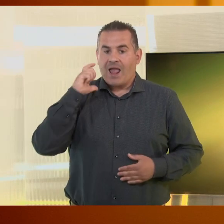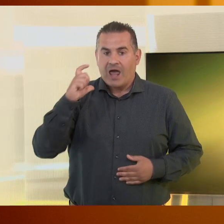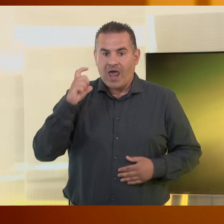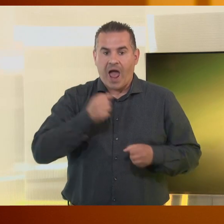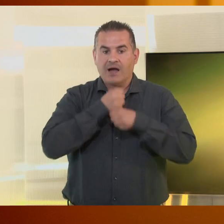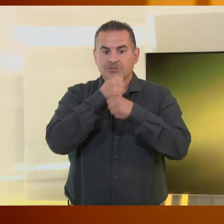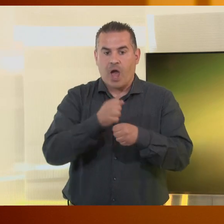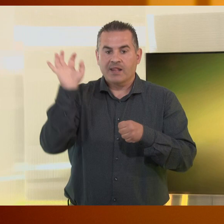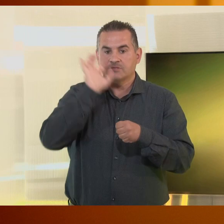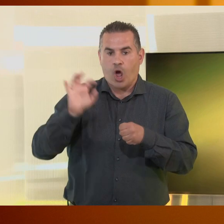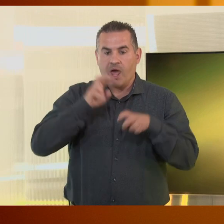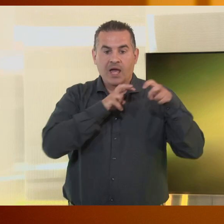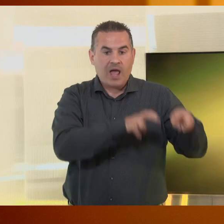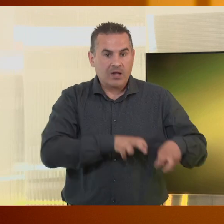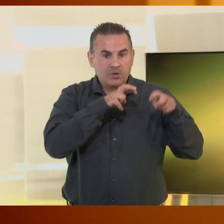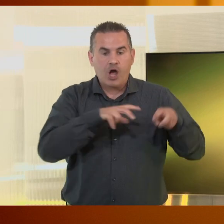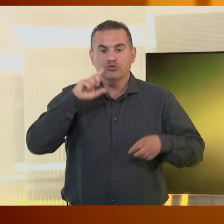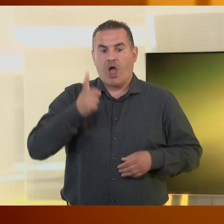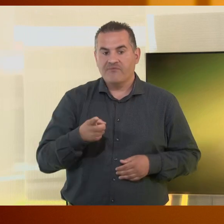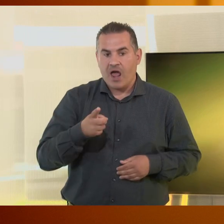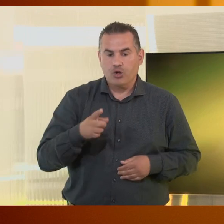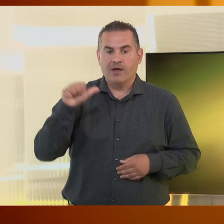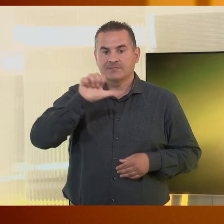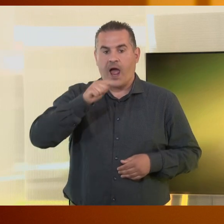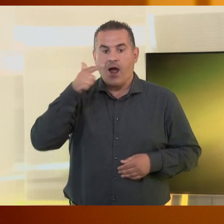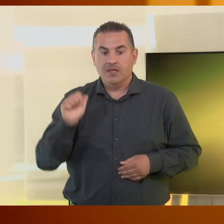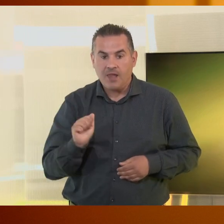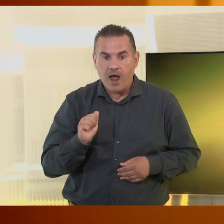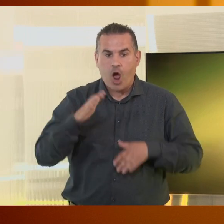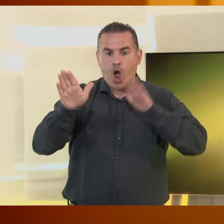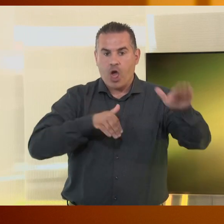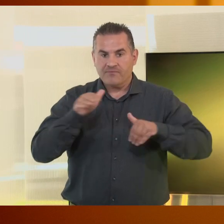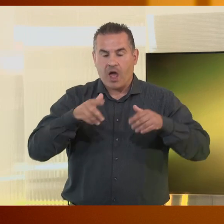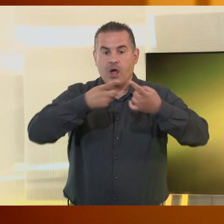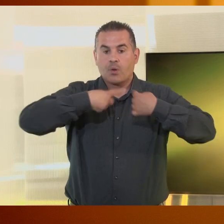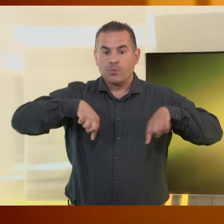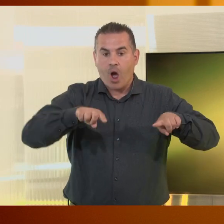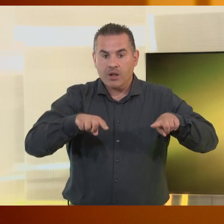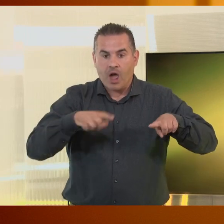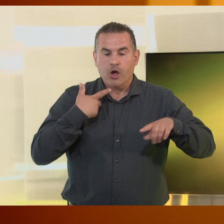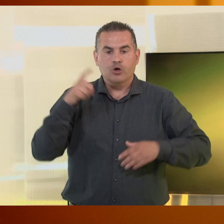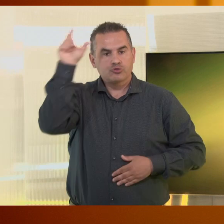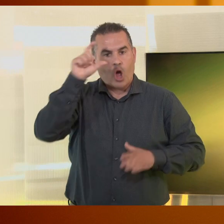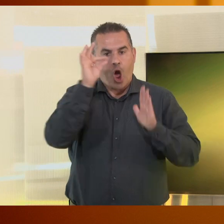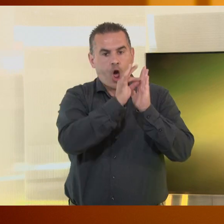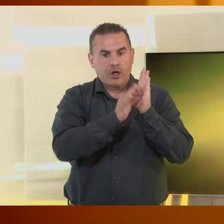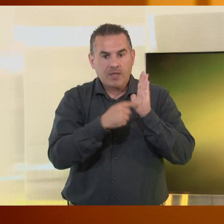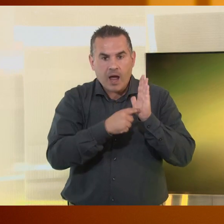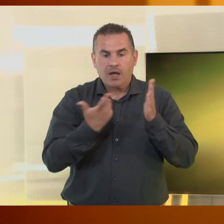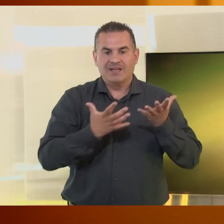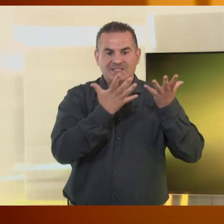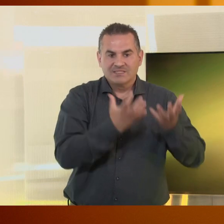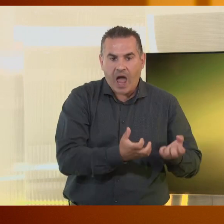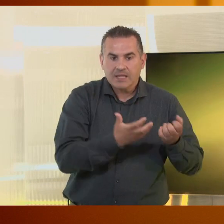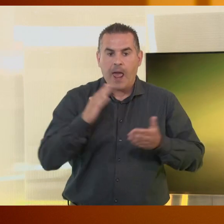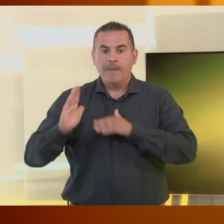La siccità e l'emergenza idrica che l'ha determinata sono state all'ordine del giorno di una riunione convocata a Cagliari dall'assessore regionale d'agricoltura Gianfranco